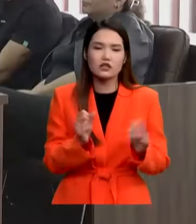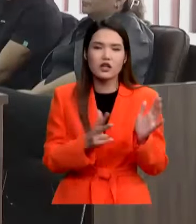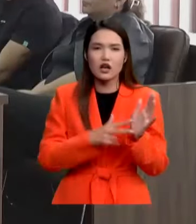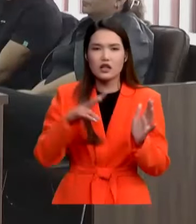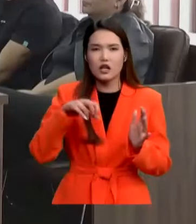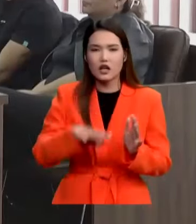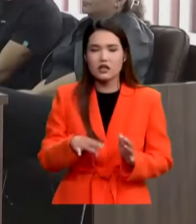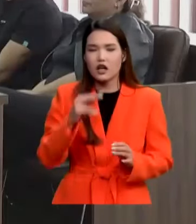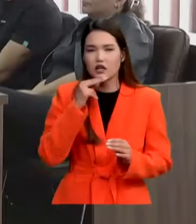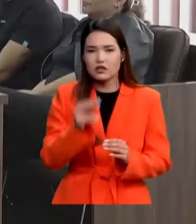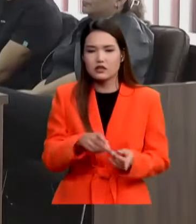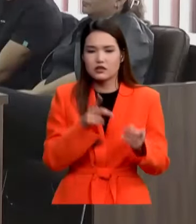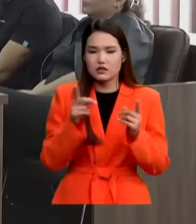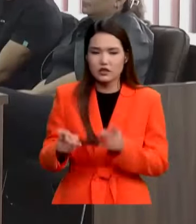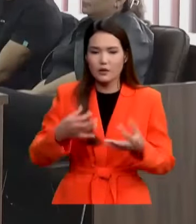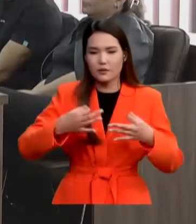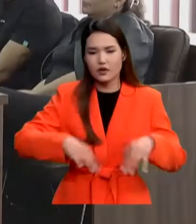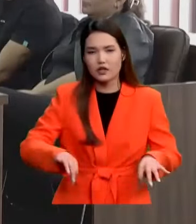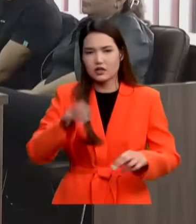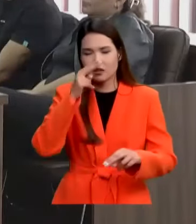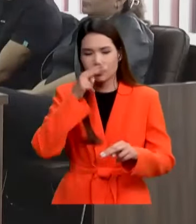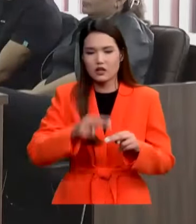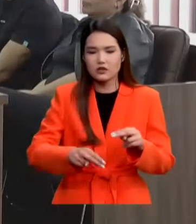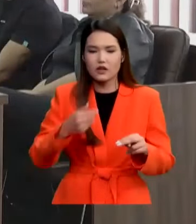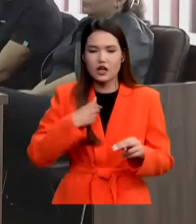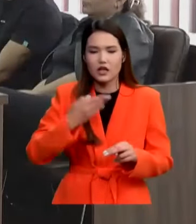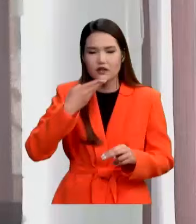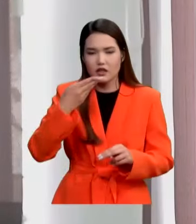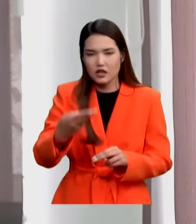сіңіру арқылы түпкілікті 8 жыл мерзімге бас бостандығынан